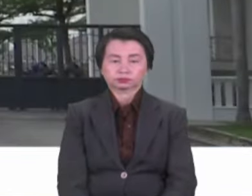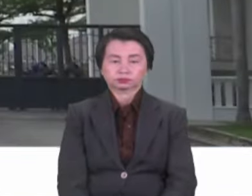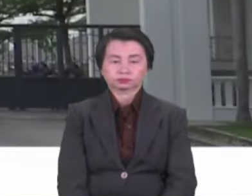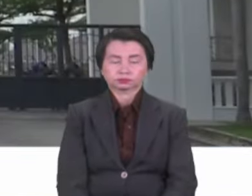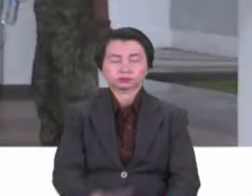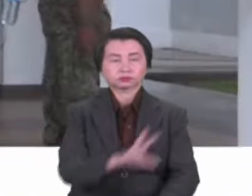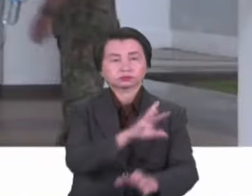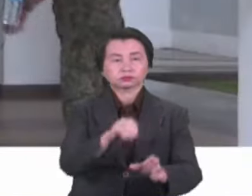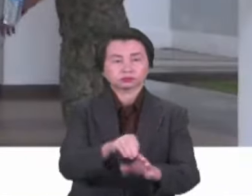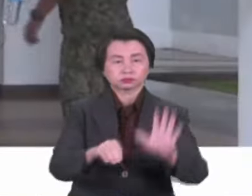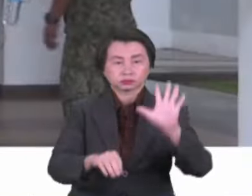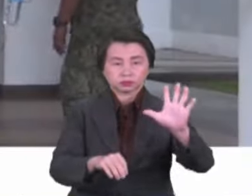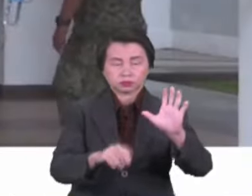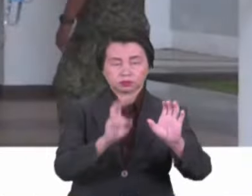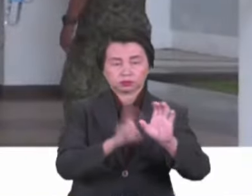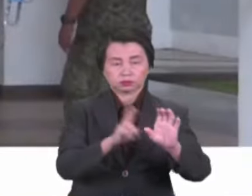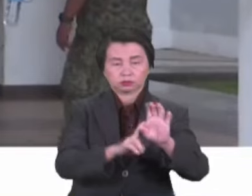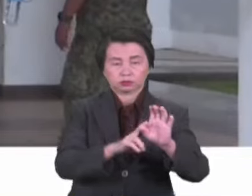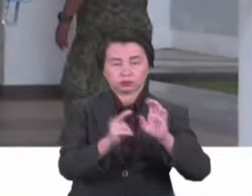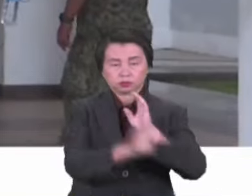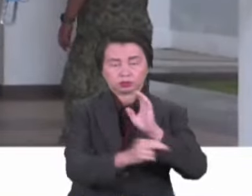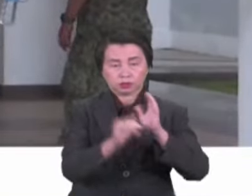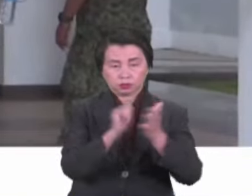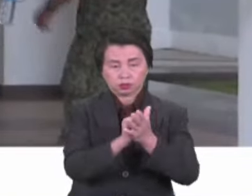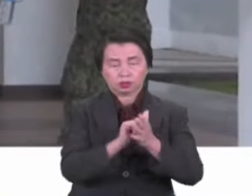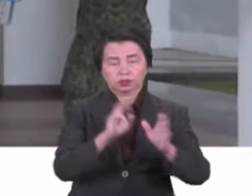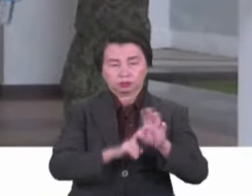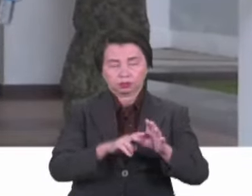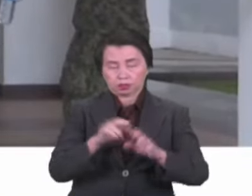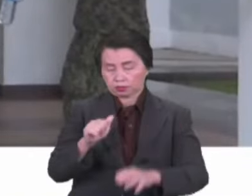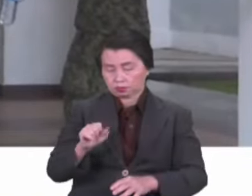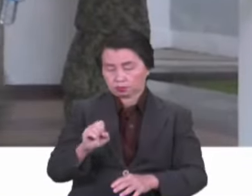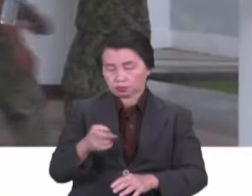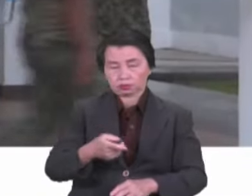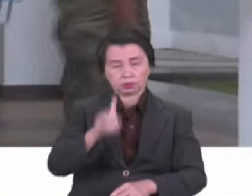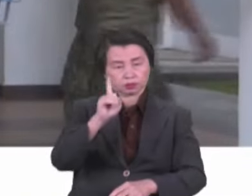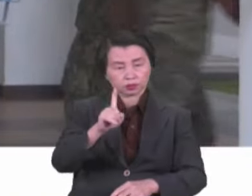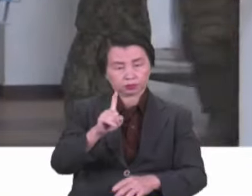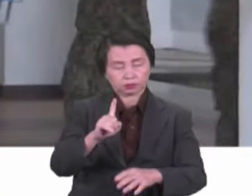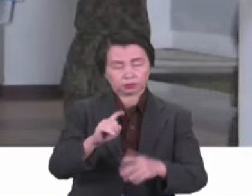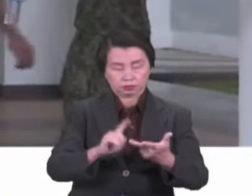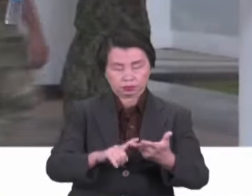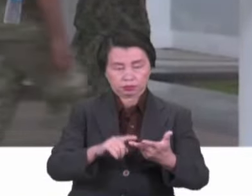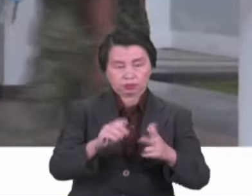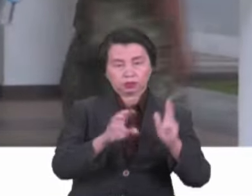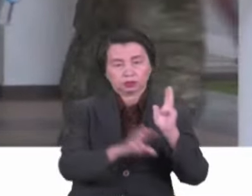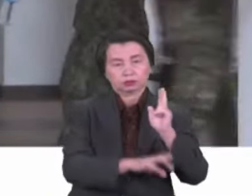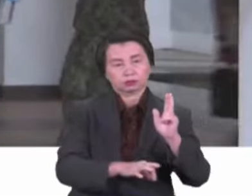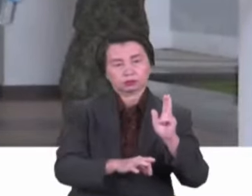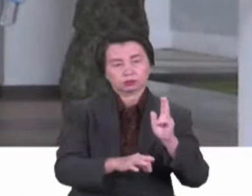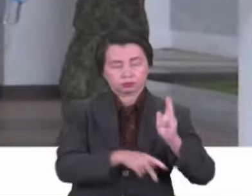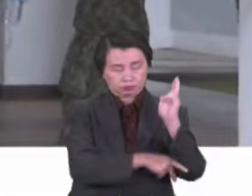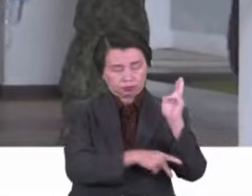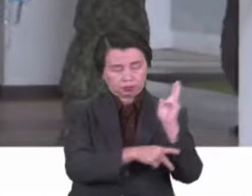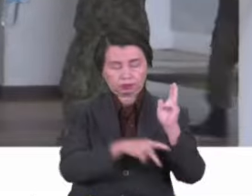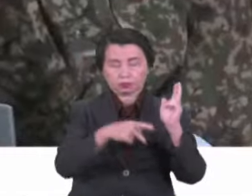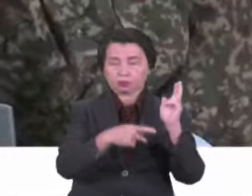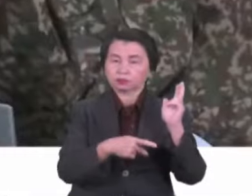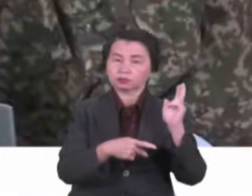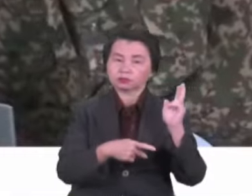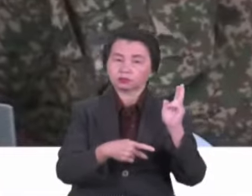Ia melibatkan 5 kerusi parlimen di negeri ini iaitu Parlimen Rasah di Kem 1 Brigade, Parlimen Seremban di Regimen 508